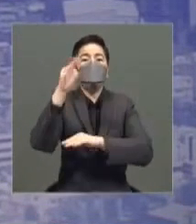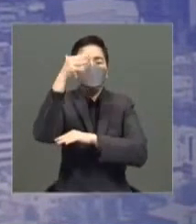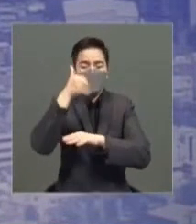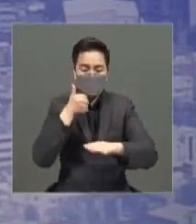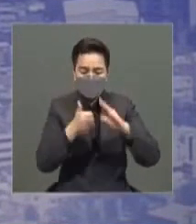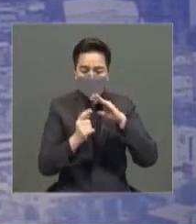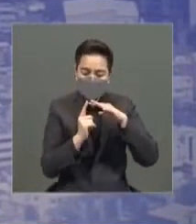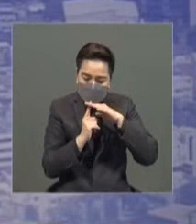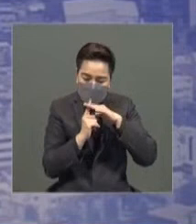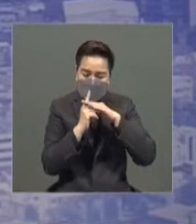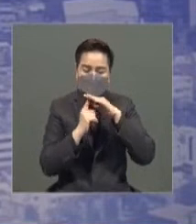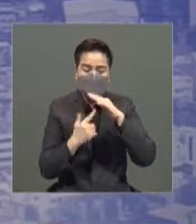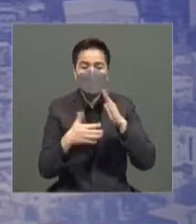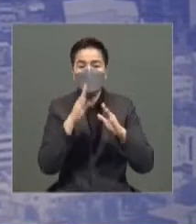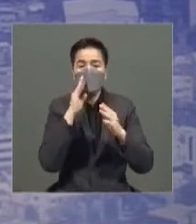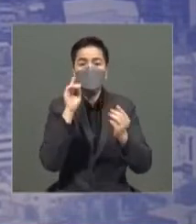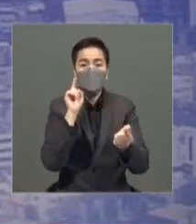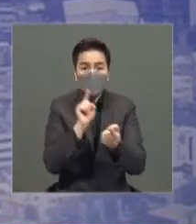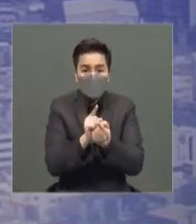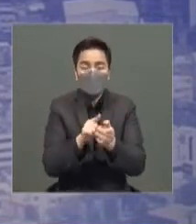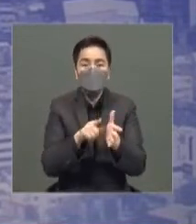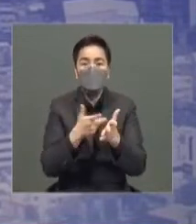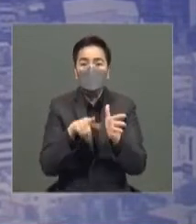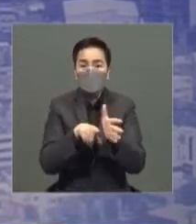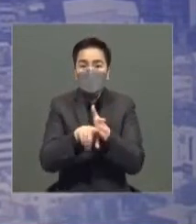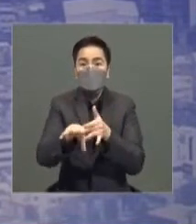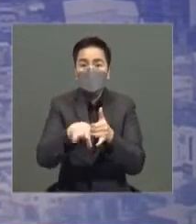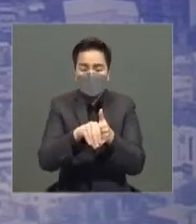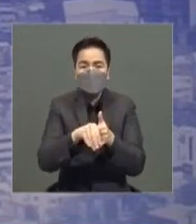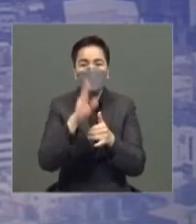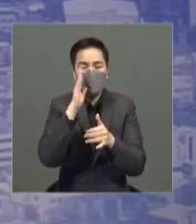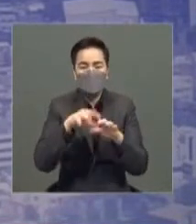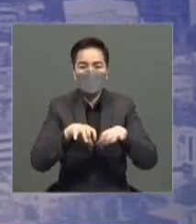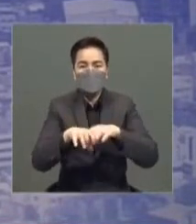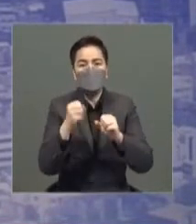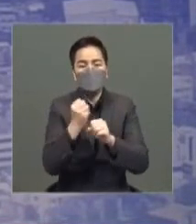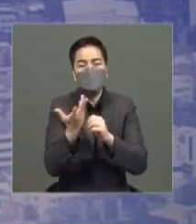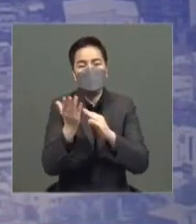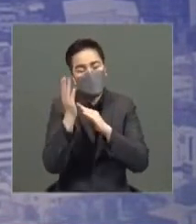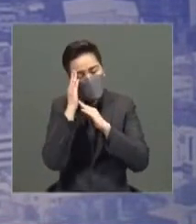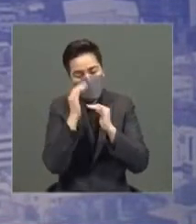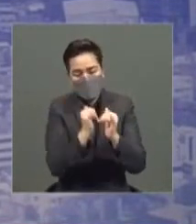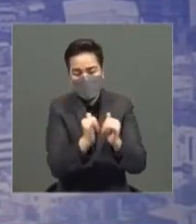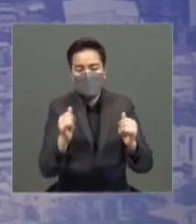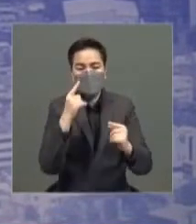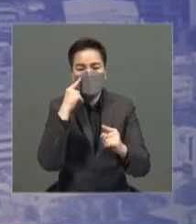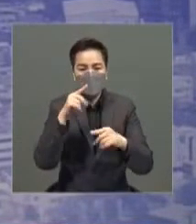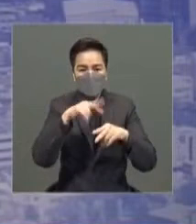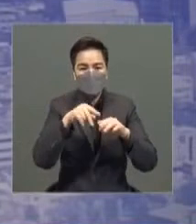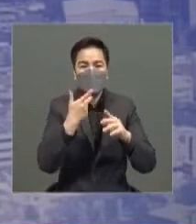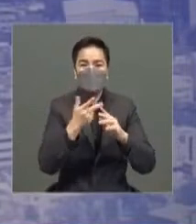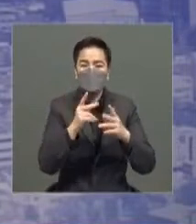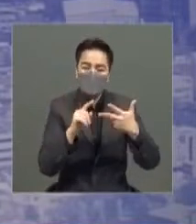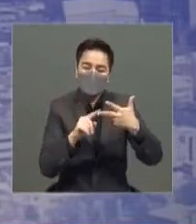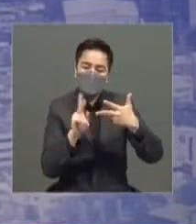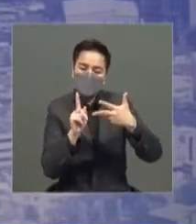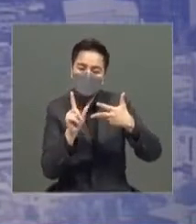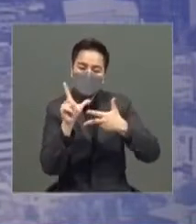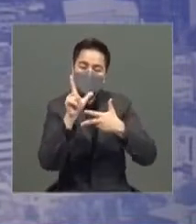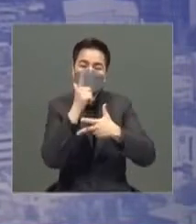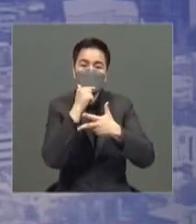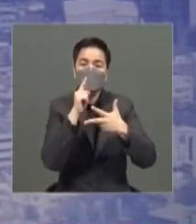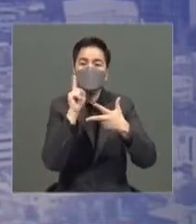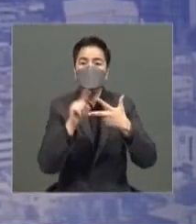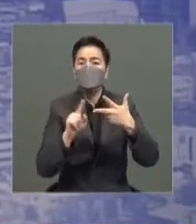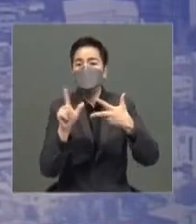วจได้และถ้าตรวจแล้วพบว่ามีผลติดเชื้อก็จะมีการจัดการไปพิจารณาเขียวเหลืองแดงถ้า